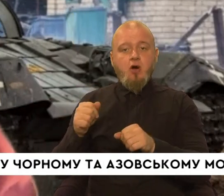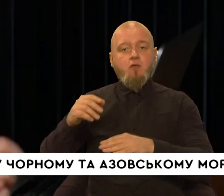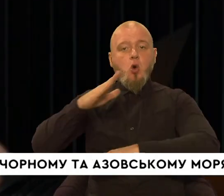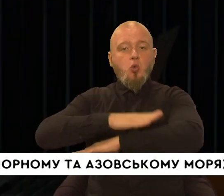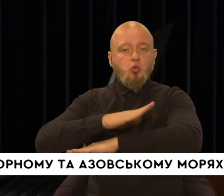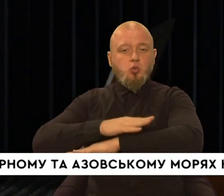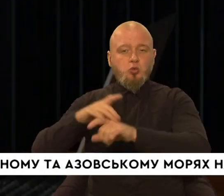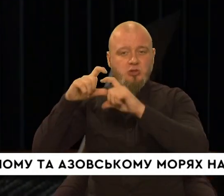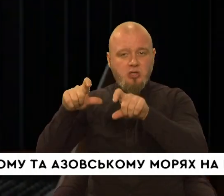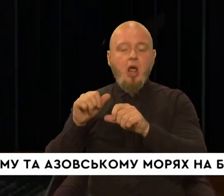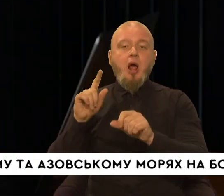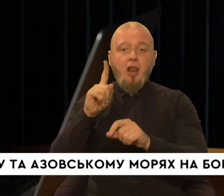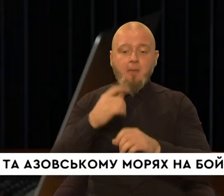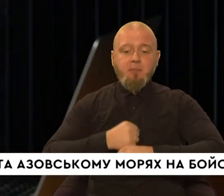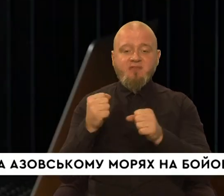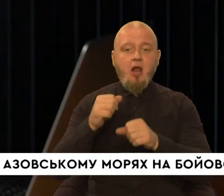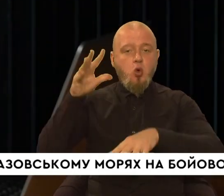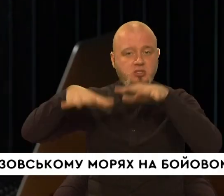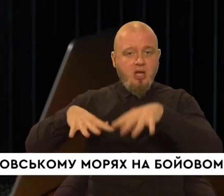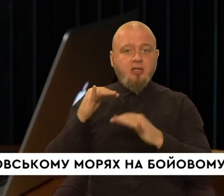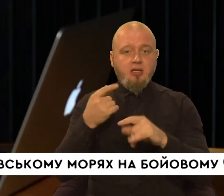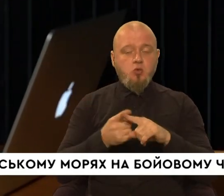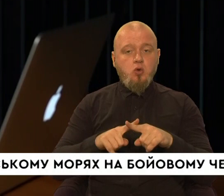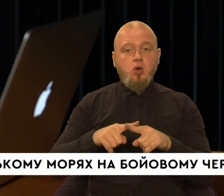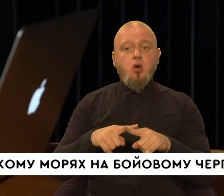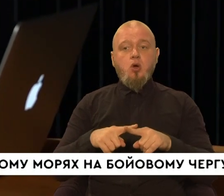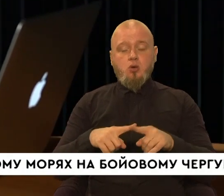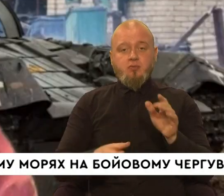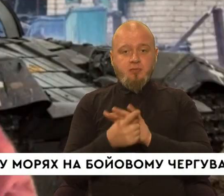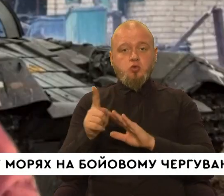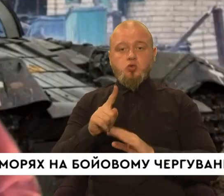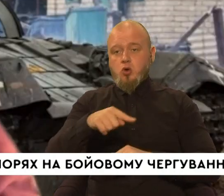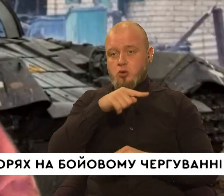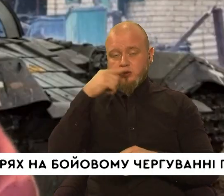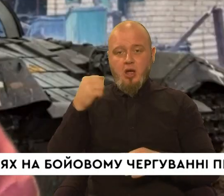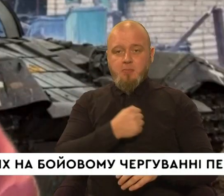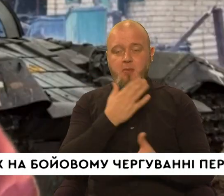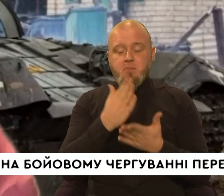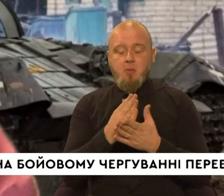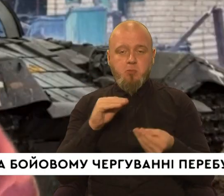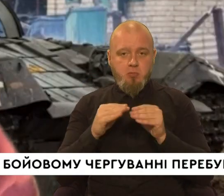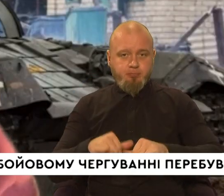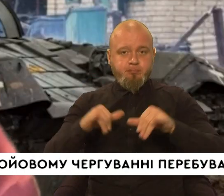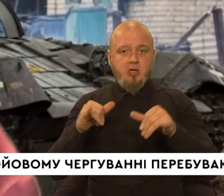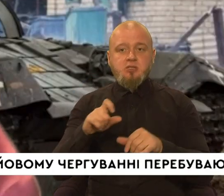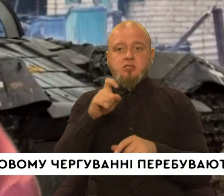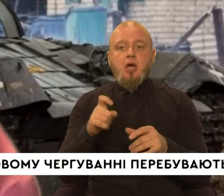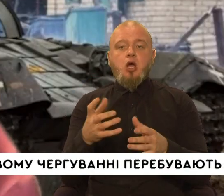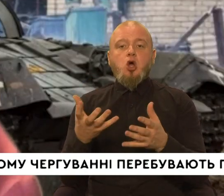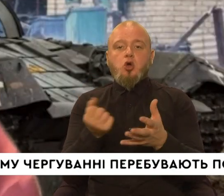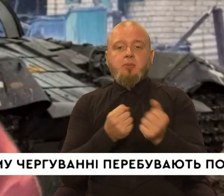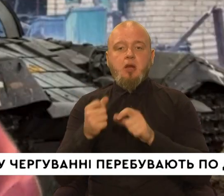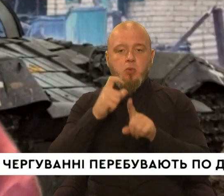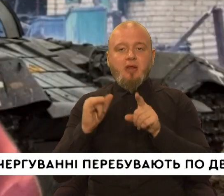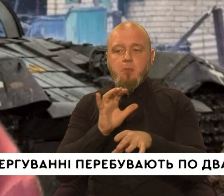підірвали склад. І це означало, що російська армія має проблеми, які наростають з отриманням достатньої кількості боєприпасів і поставками